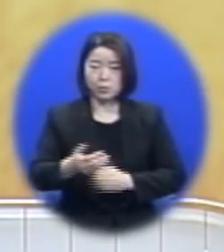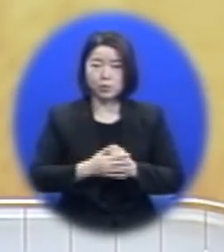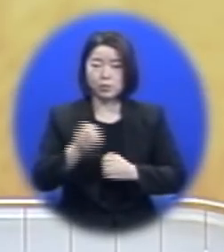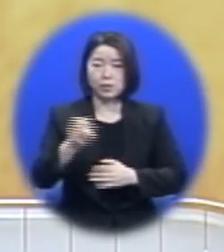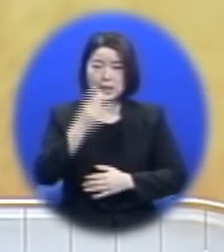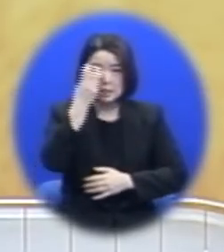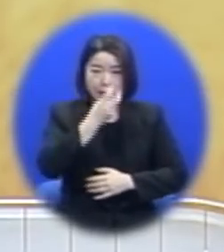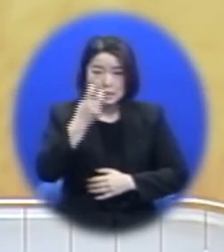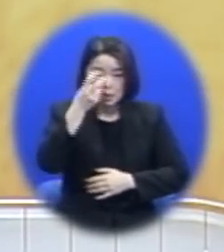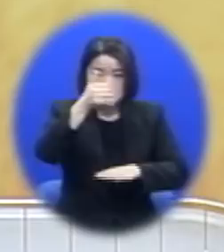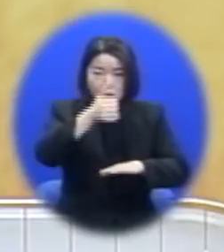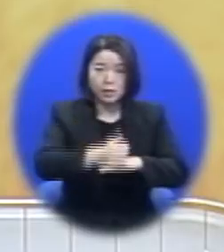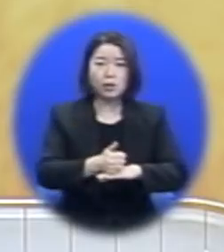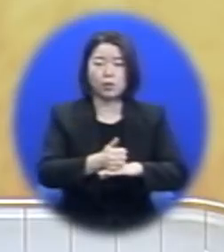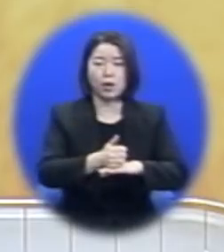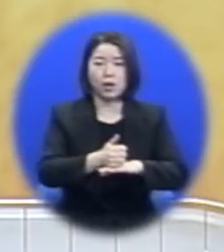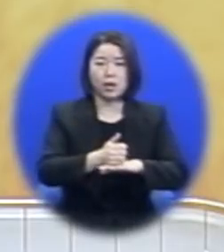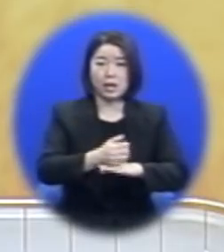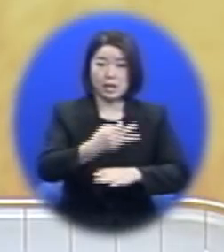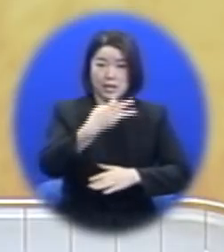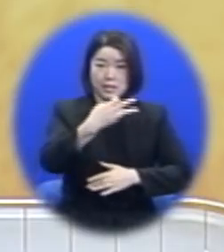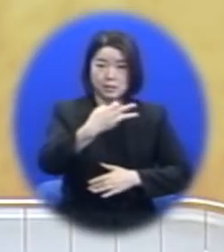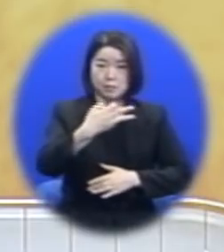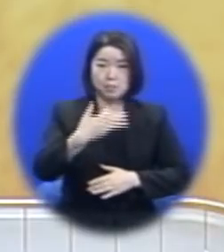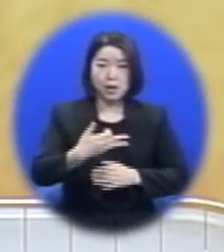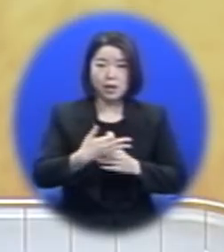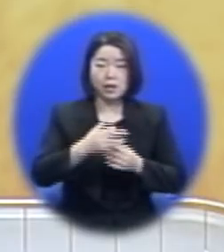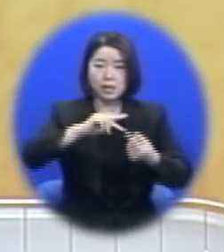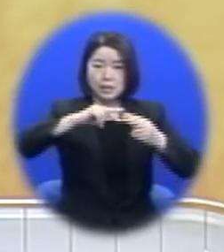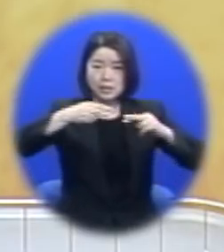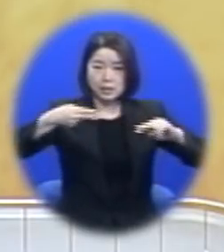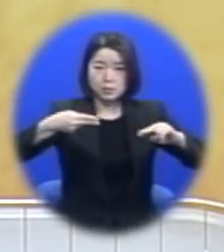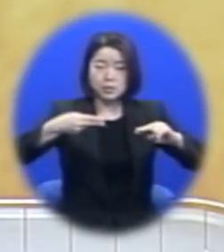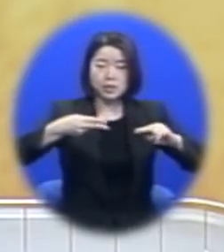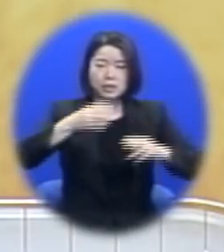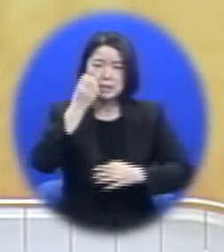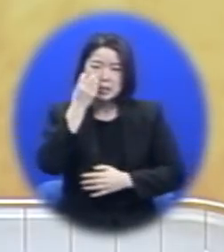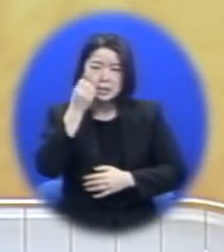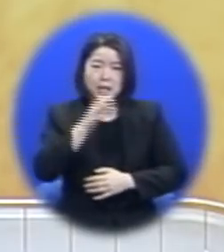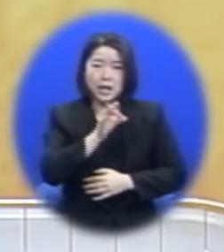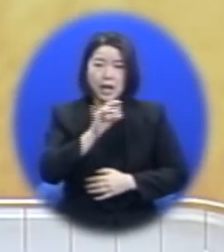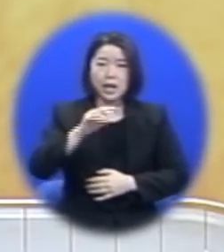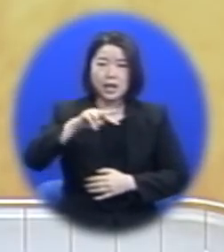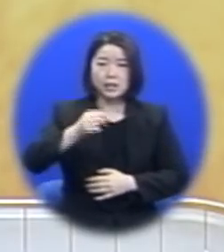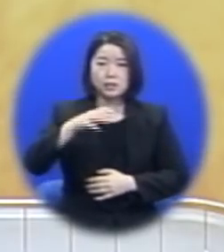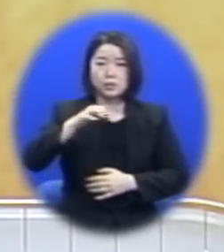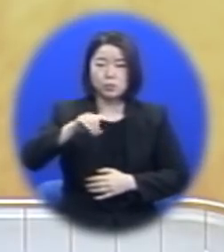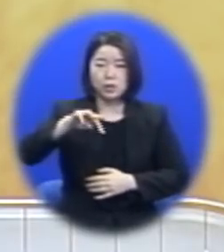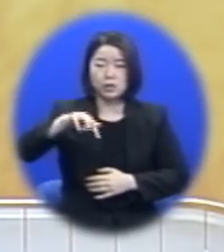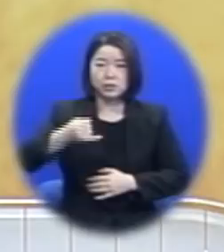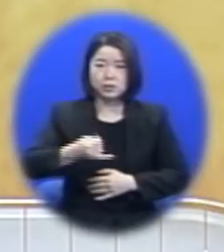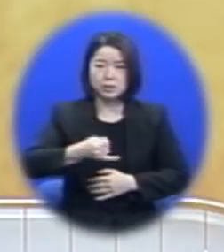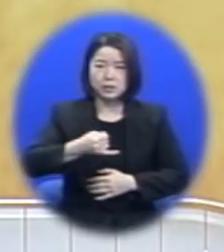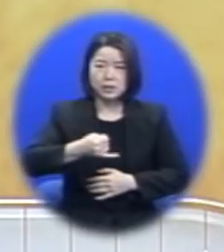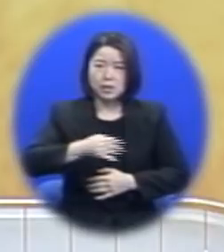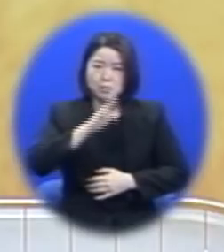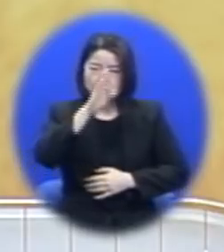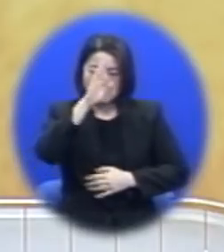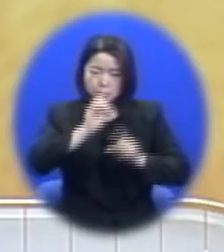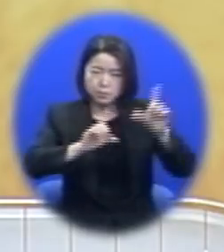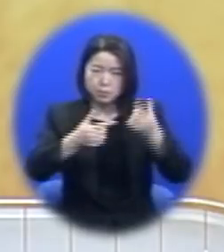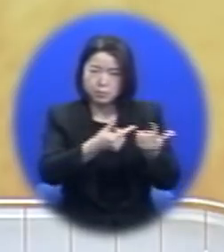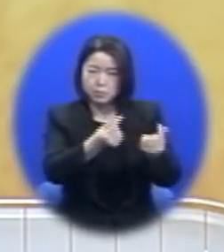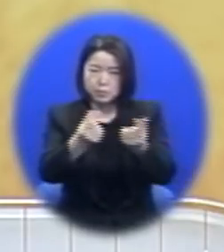검사를 한 결과 18번 염색체에 이상이 있는 에드워드 증후군이라는 판정을 받았습니다.